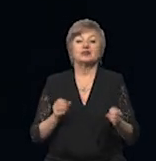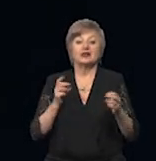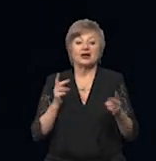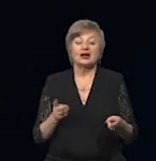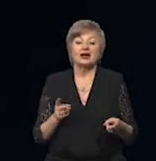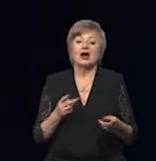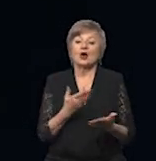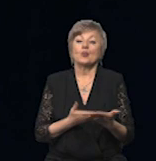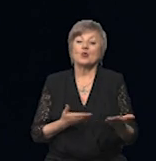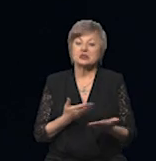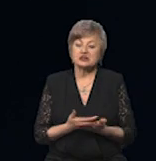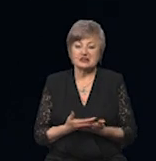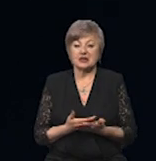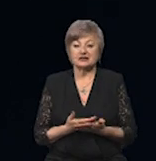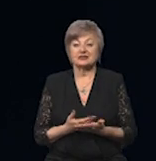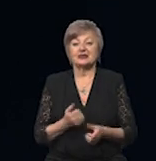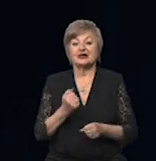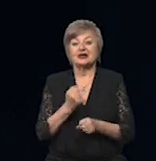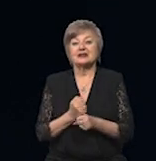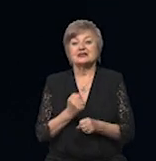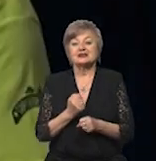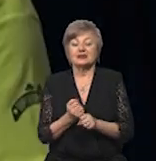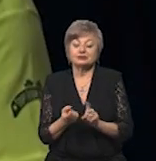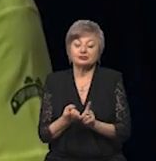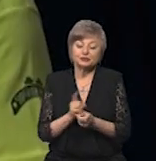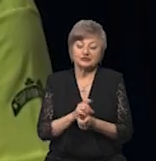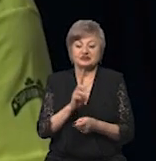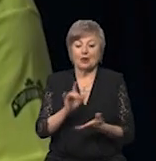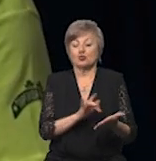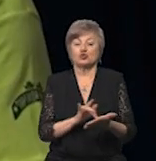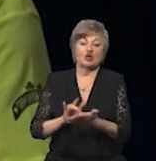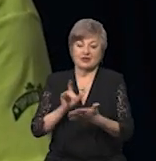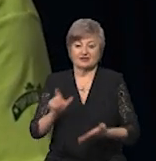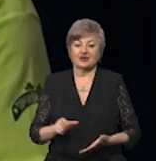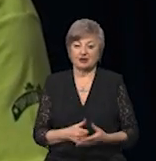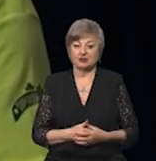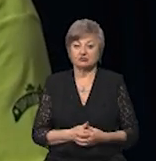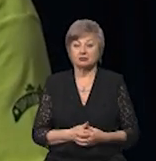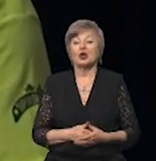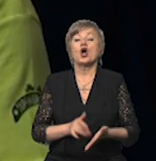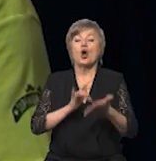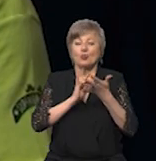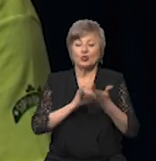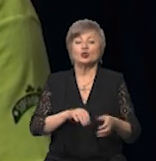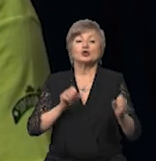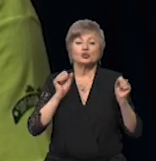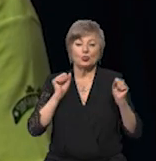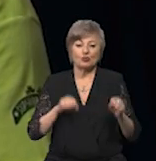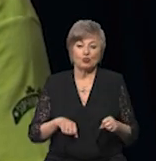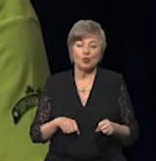пораду, як із туриста перетворитися на мандрівника? В чому різниця? Мандрівати можна із книжкою в